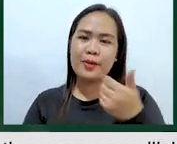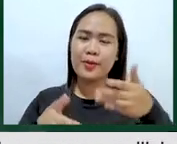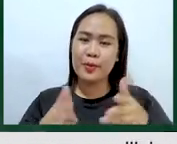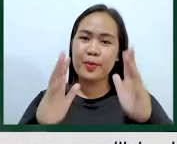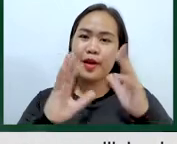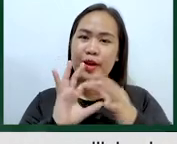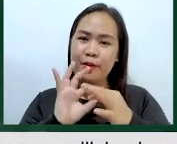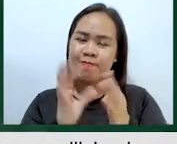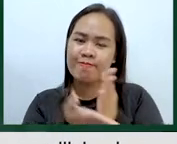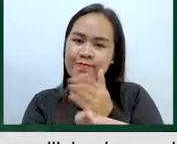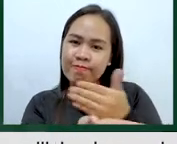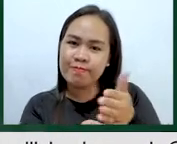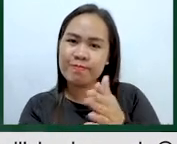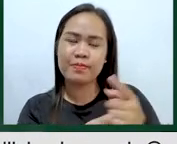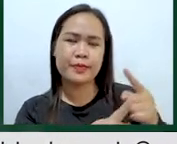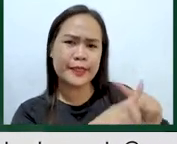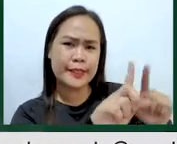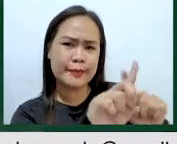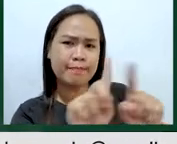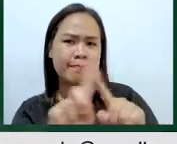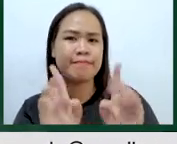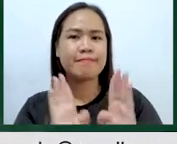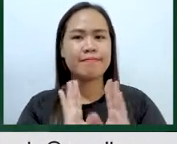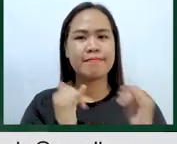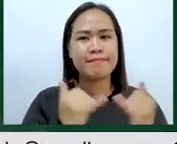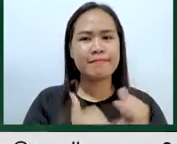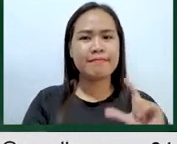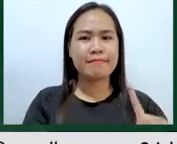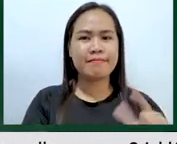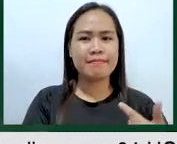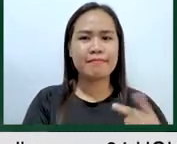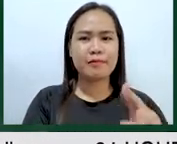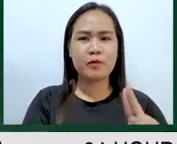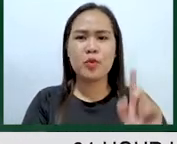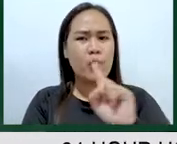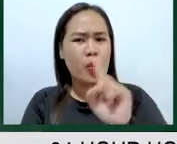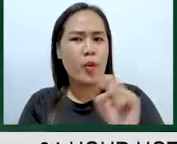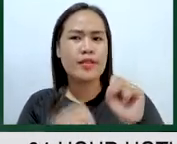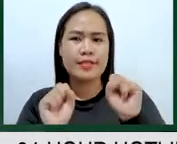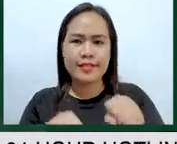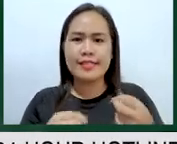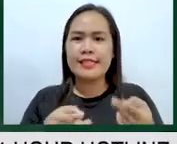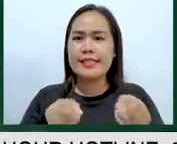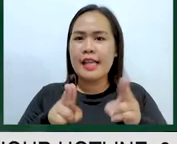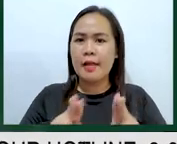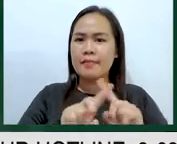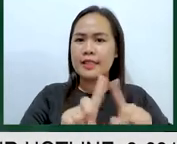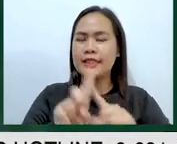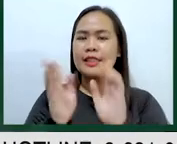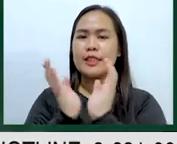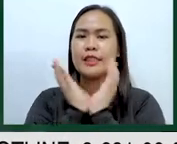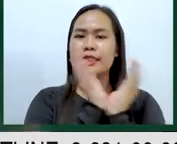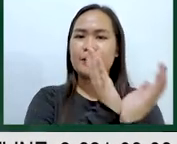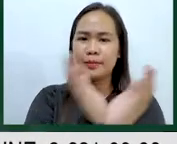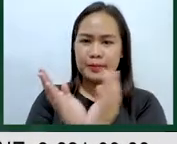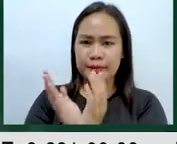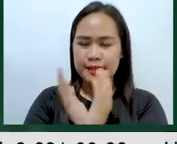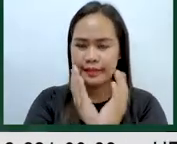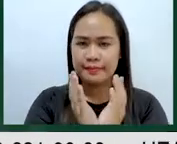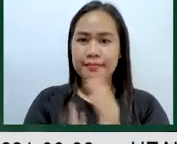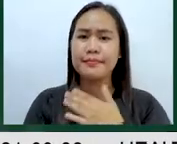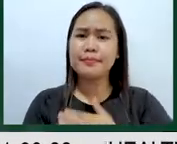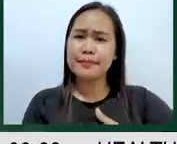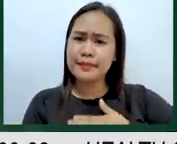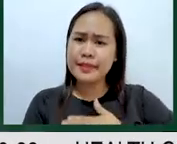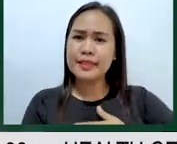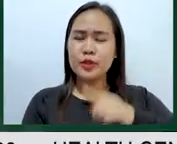po, it's our way also of sharing to the other LGUs kung ano pa ang mga pwedeng gawin sa kani-kanilang mga